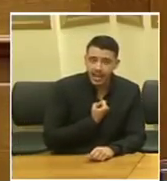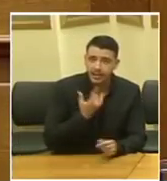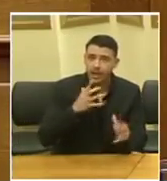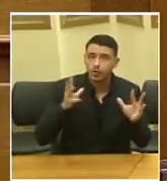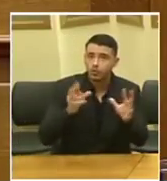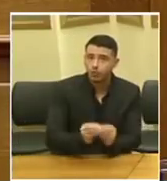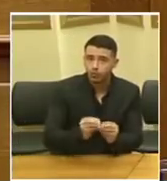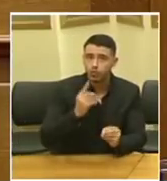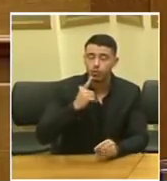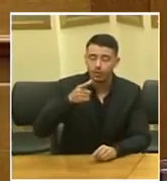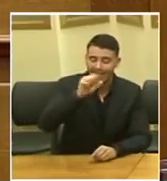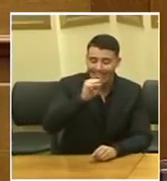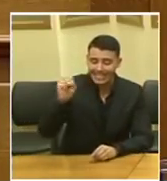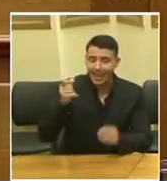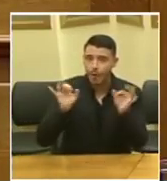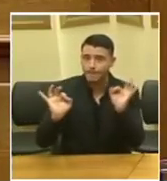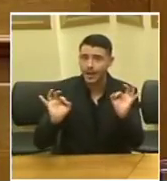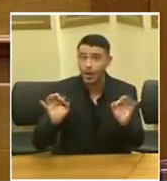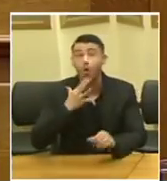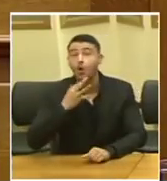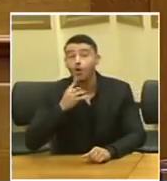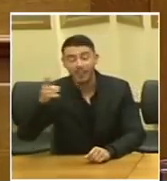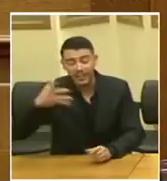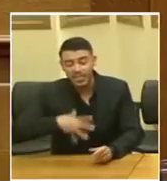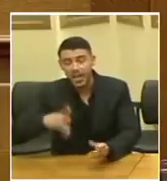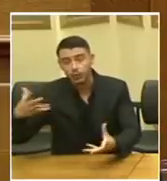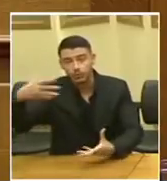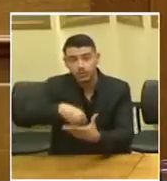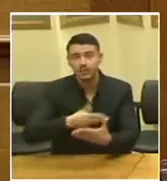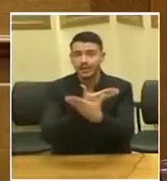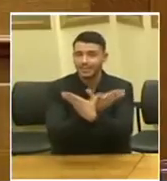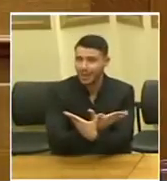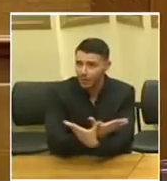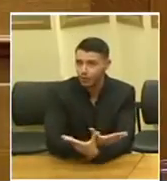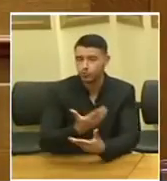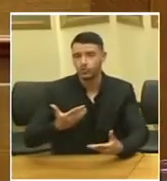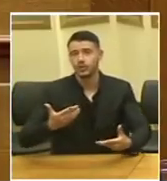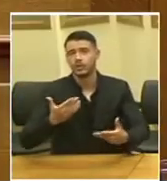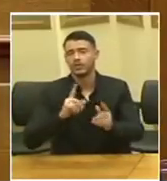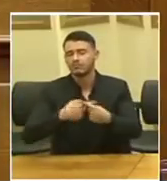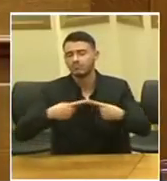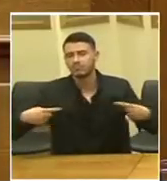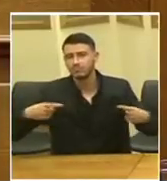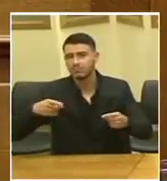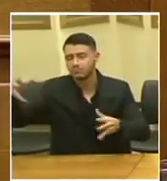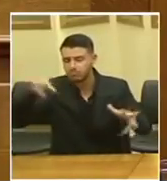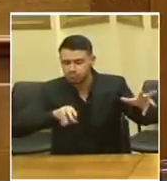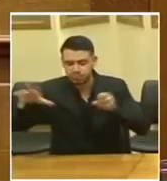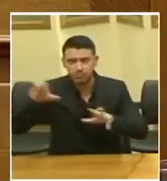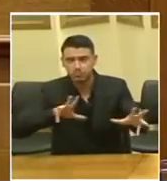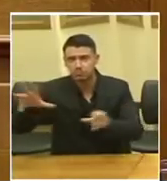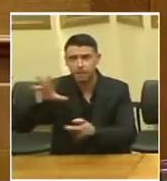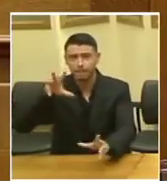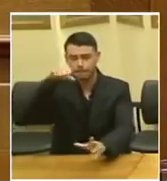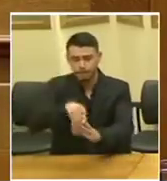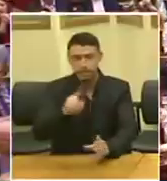θέλουν να συμπεριλάβουν και τους Αλβανούς και τους Βλάχους και τους Τουρκογενείς κάτω από μια λέξη. Ωραία, δεν μας